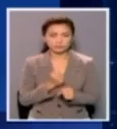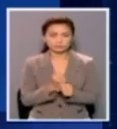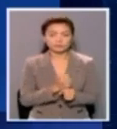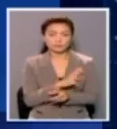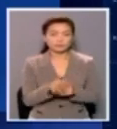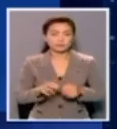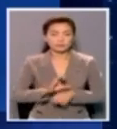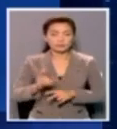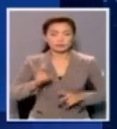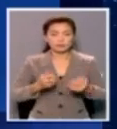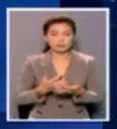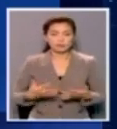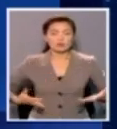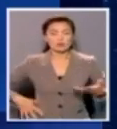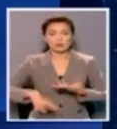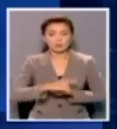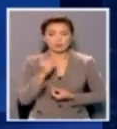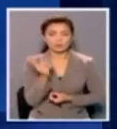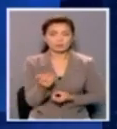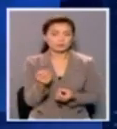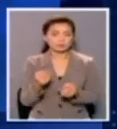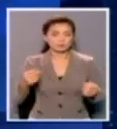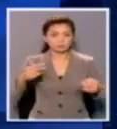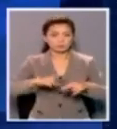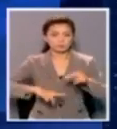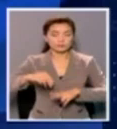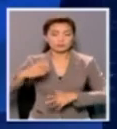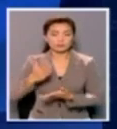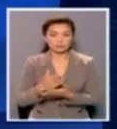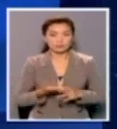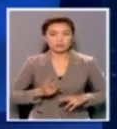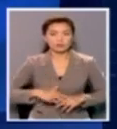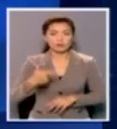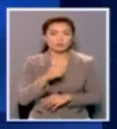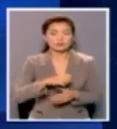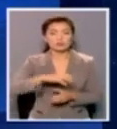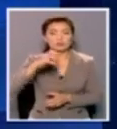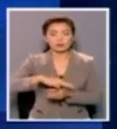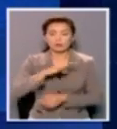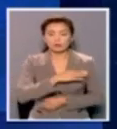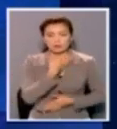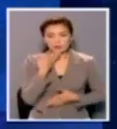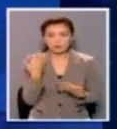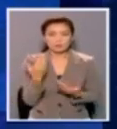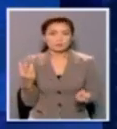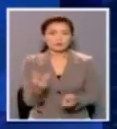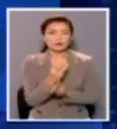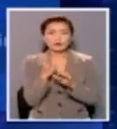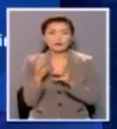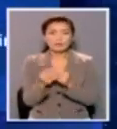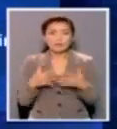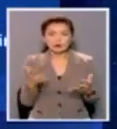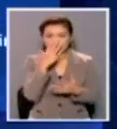өнімді дайындайтын зауыттар бәрі бір жерге шоғырланып алған. Сосын ілеспе газды пайдаланбай, ауаға жағып жатқандардың